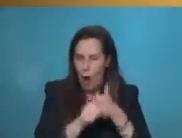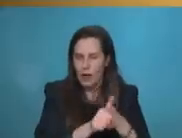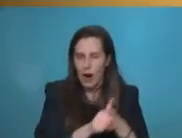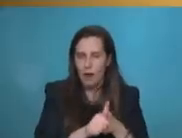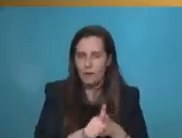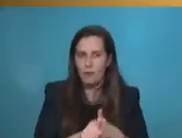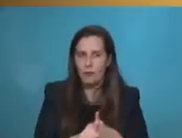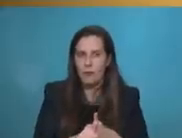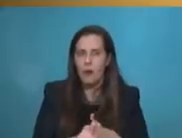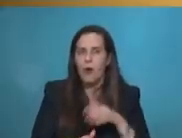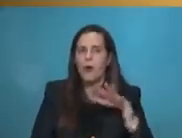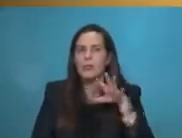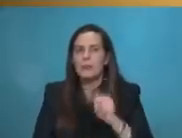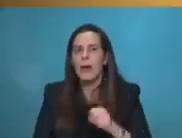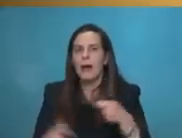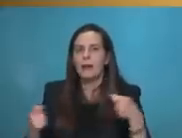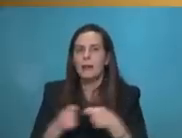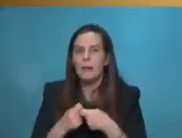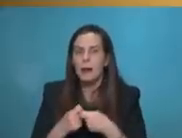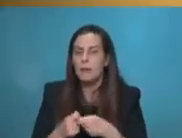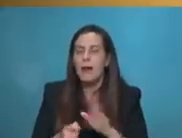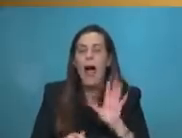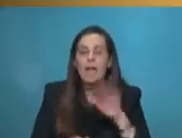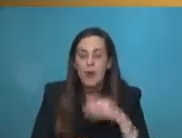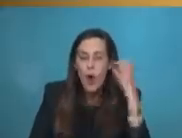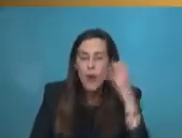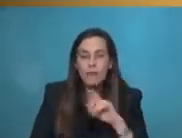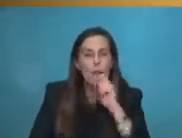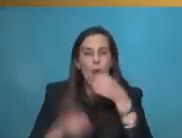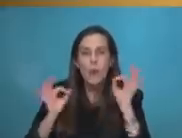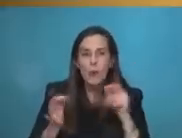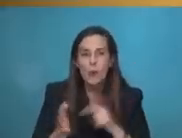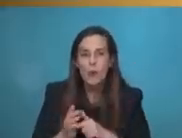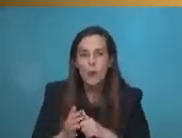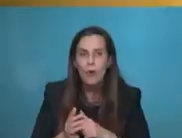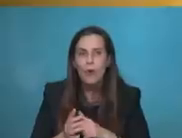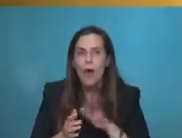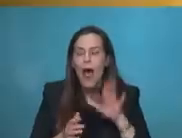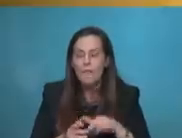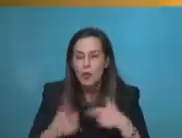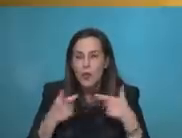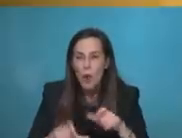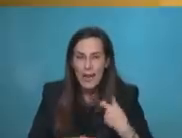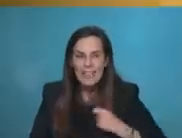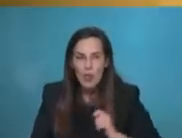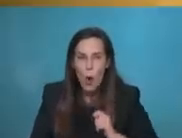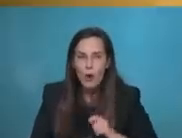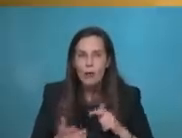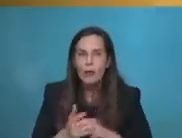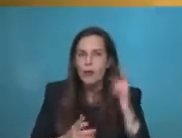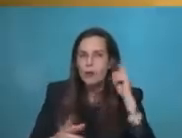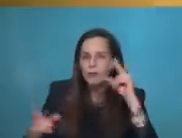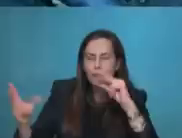the cartel communicated through a system of encrypted phones. He used spyware to capture conversations with members of Guzman's